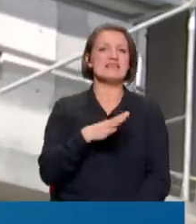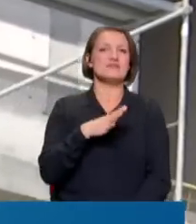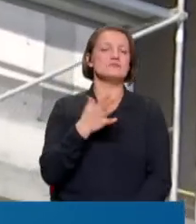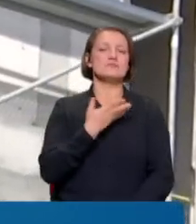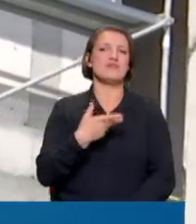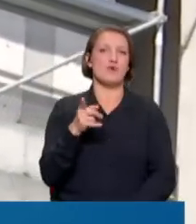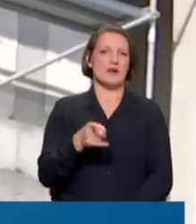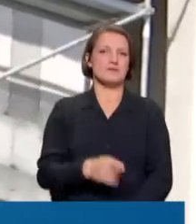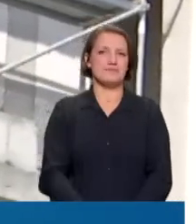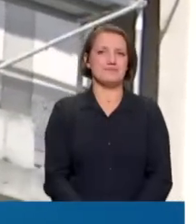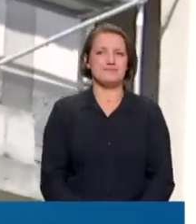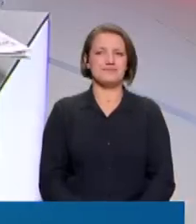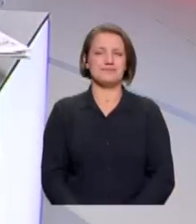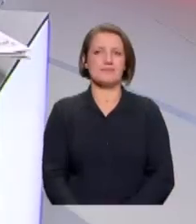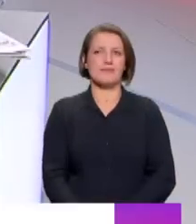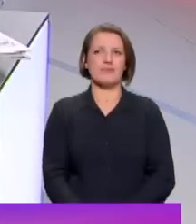seviyorlar